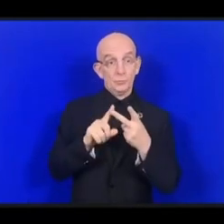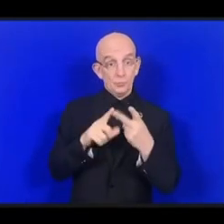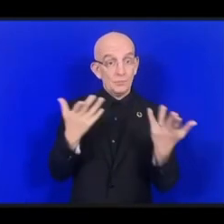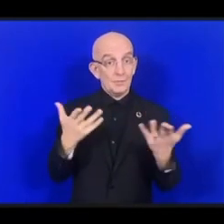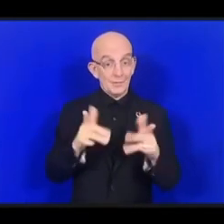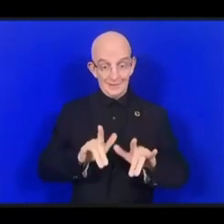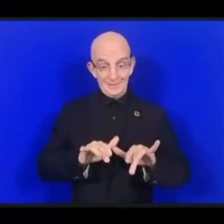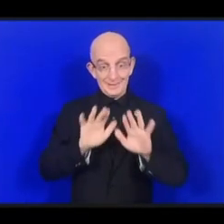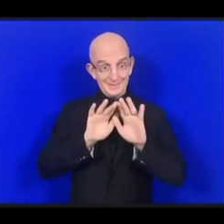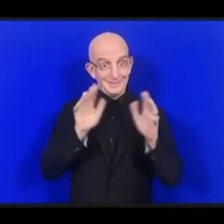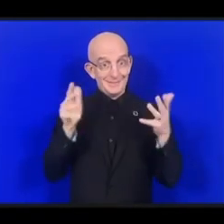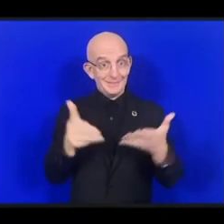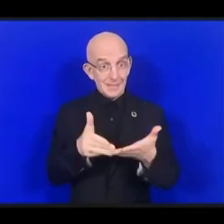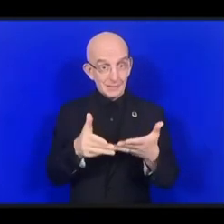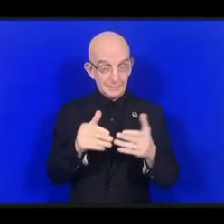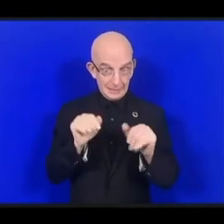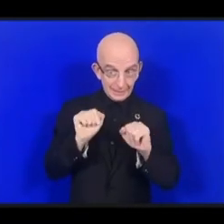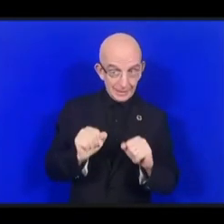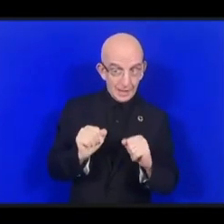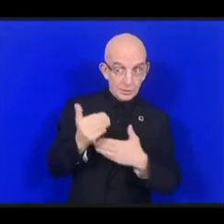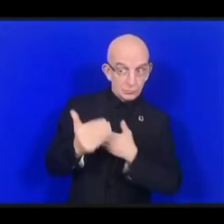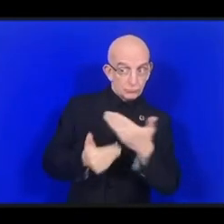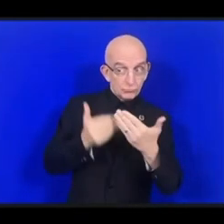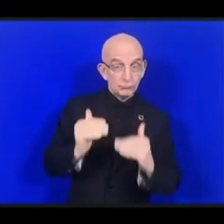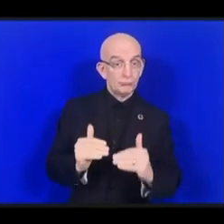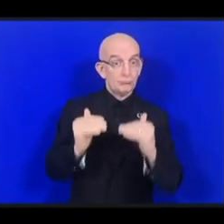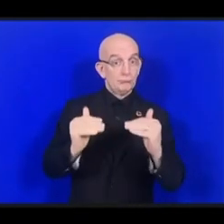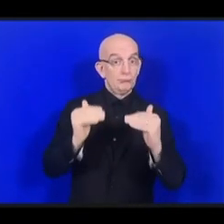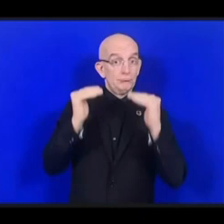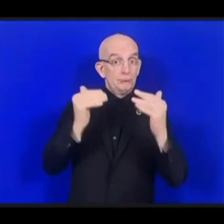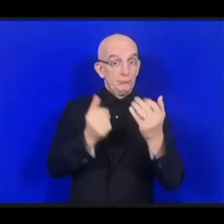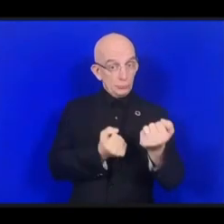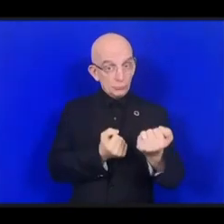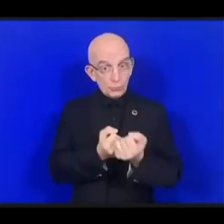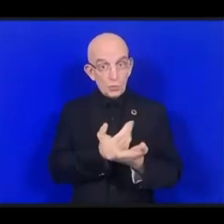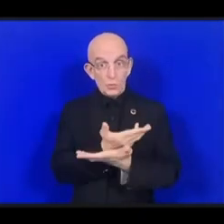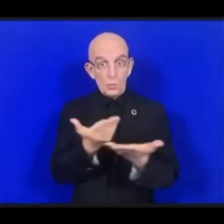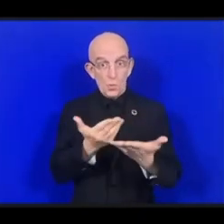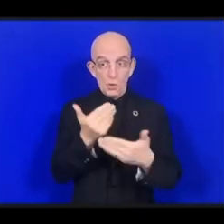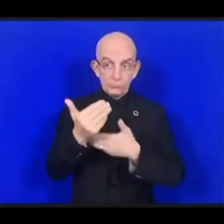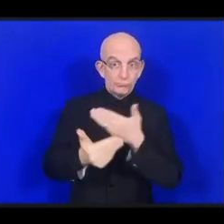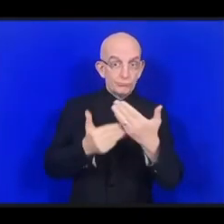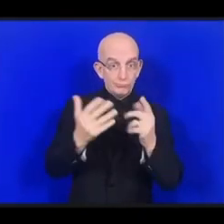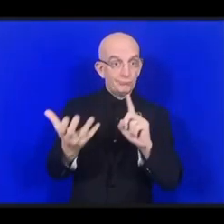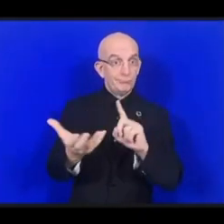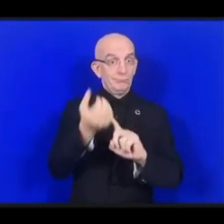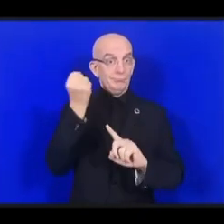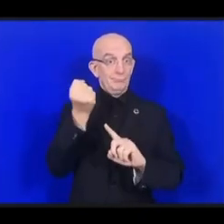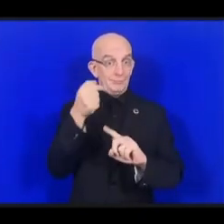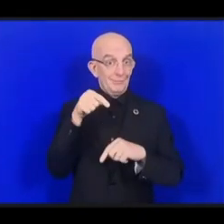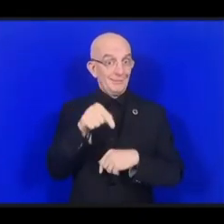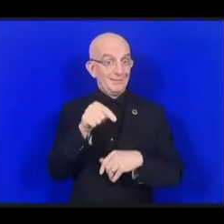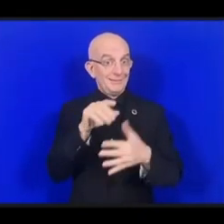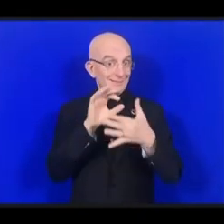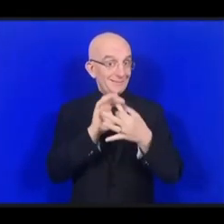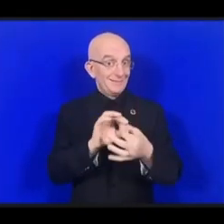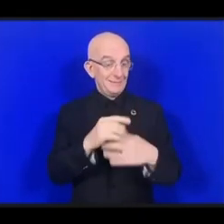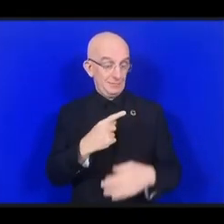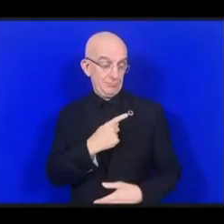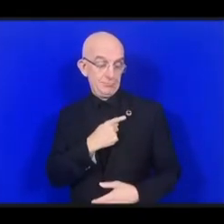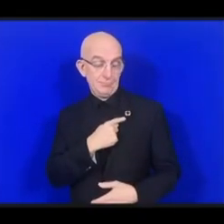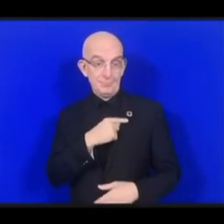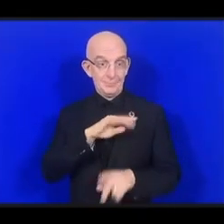適切にサポートして加速させることができるでしょうかそして3番目にigfがグローバルデジタルコンパクトと未来